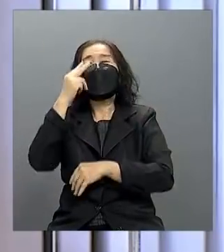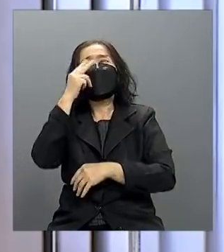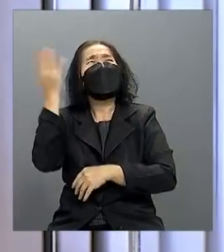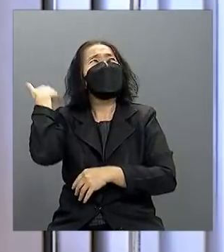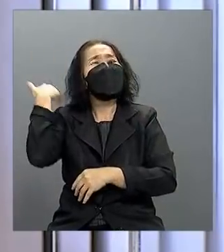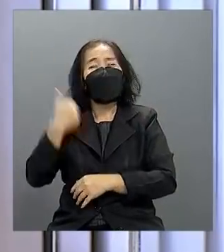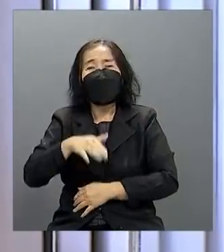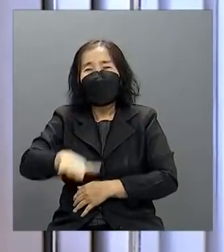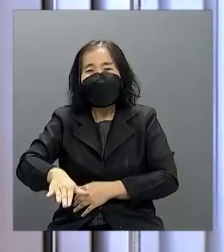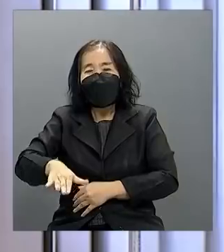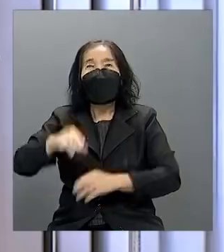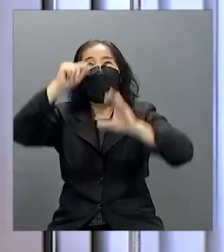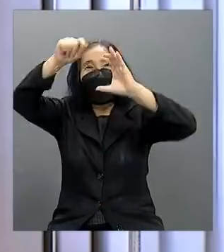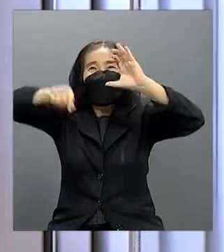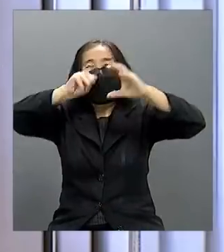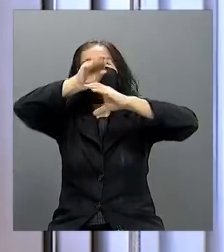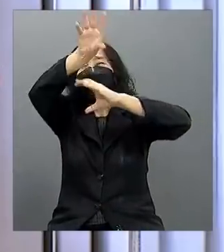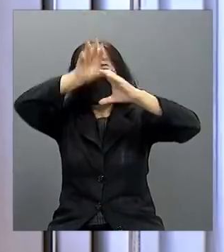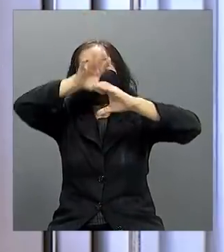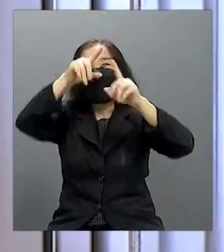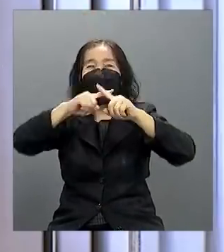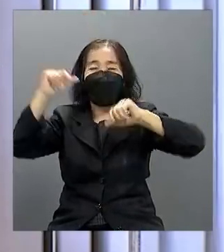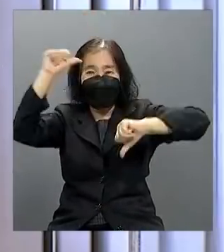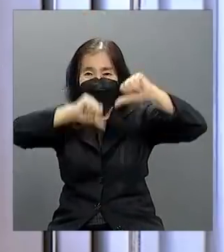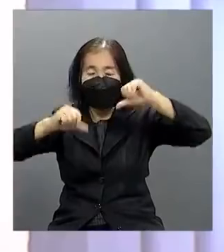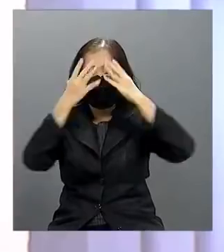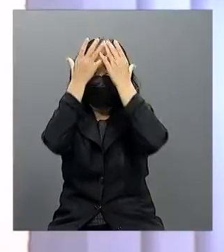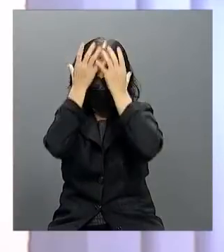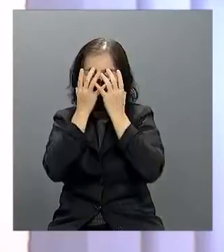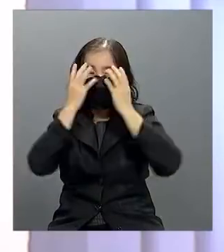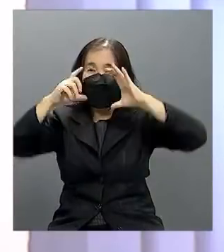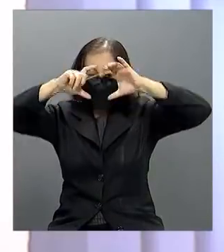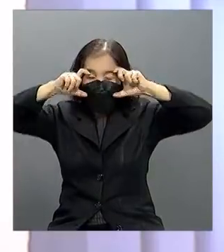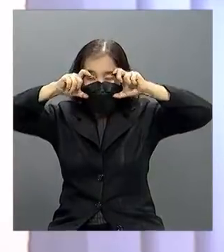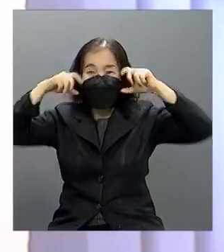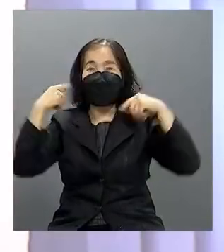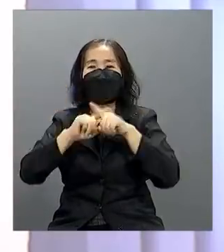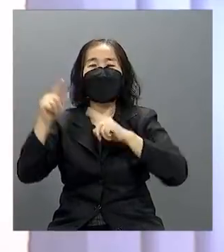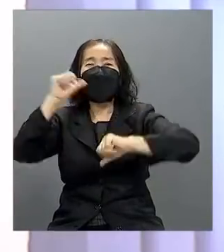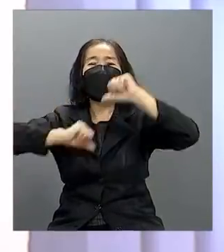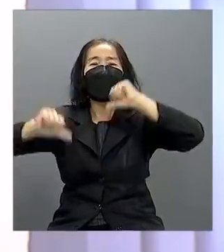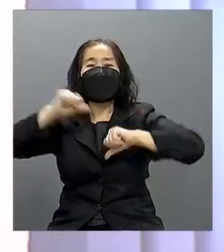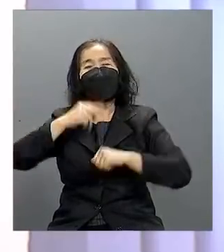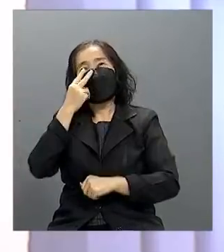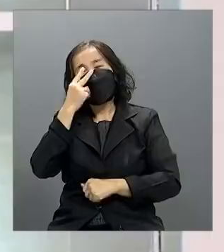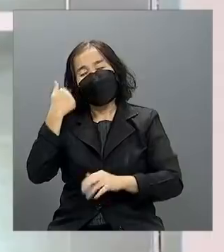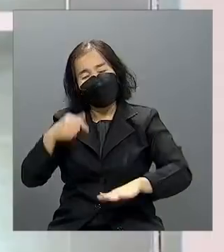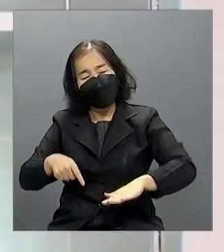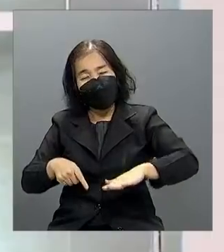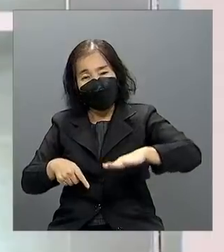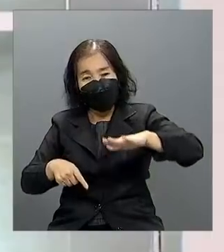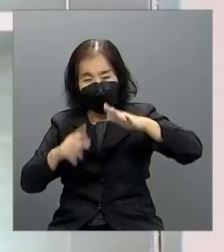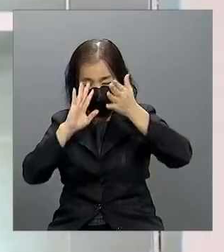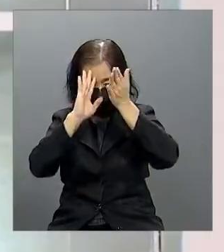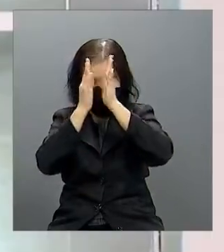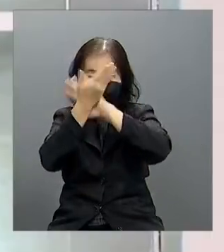นังวิทยาศาสตร์ที่คนใส่หน้ากากใส่หมวกใส่อะไรอ่ะ ใช่ไหม ไม่คิดว่ามันจะเกิดขึ้นใน ยุคสมัยเราอ่ะ ใช่ คือคิดตอนแรกคิดว่าฉัน